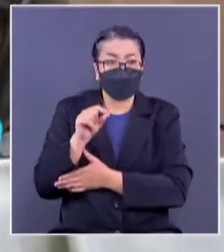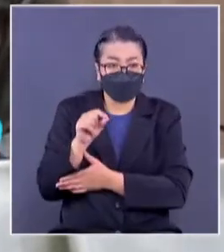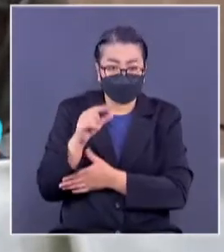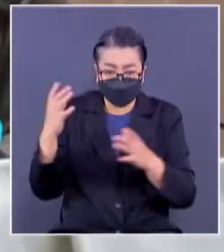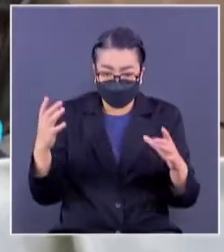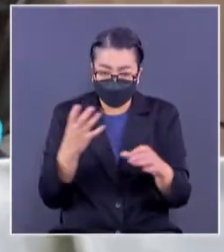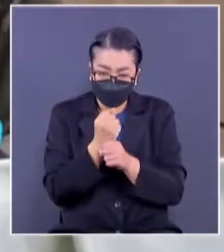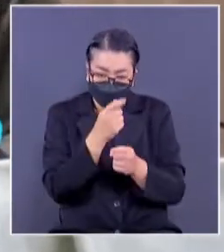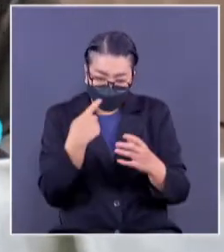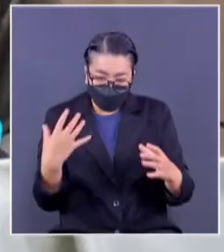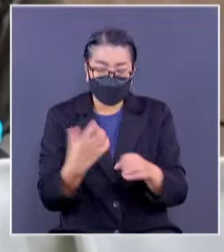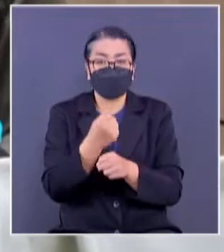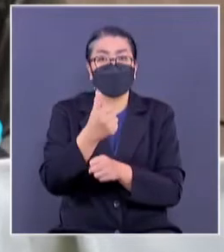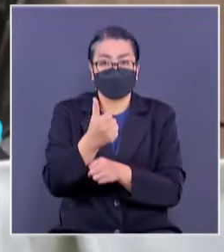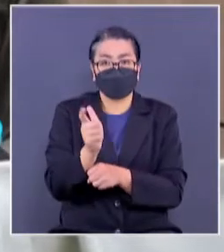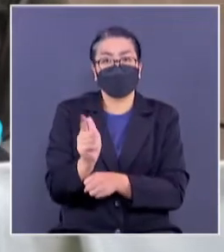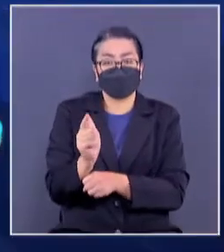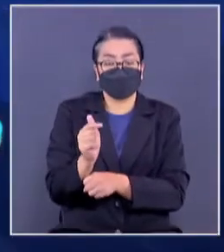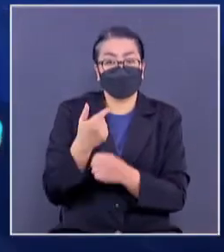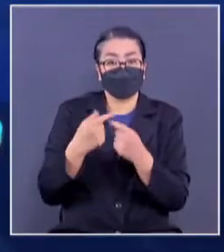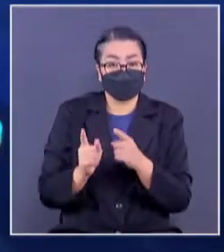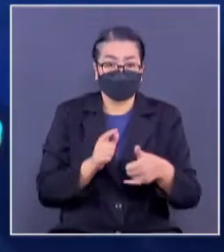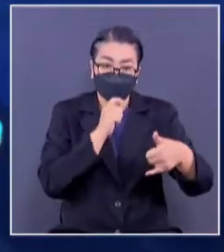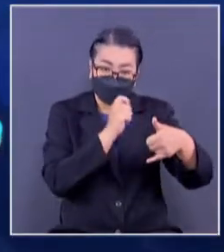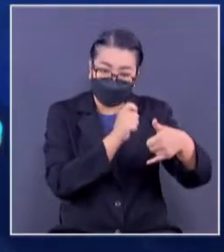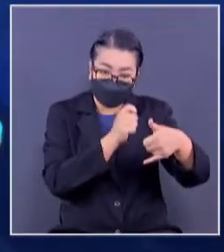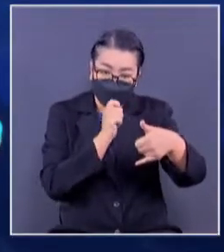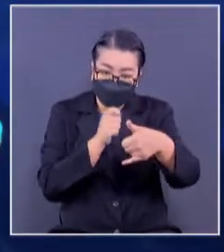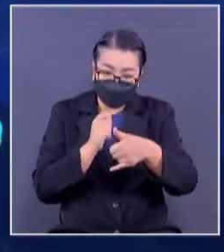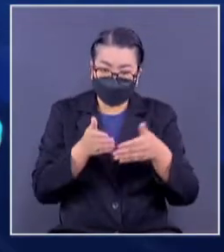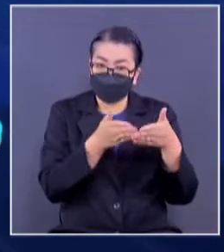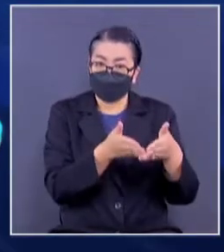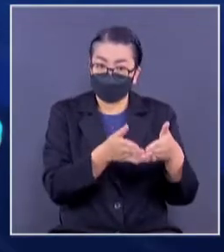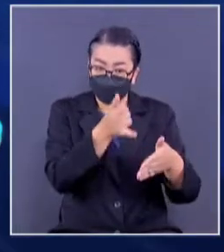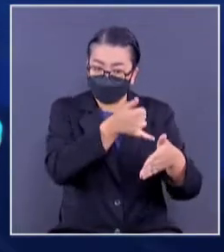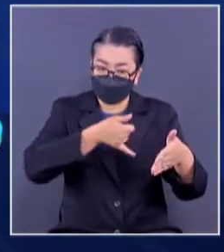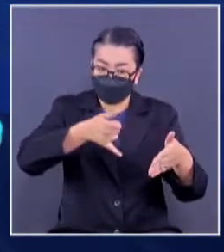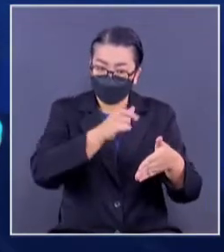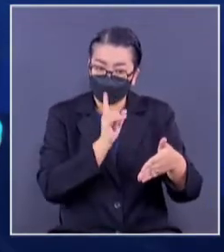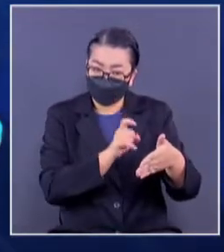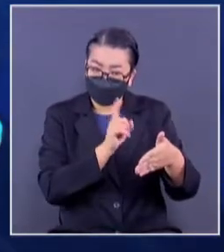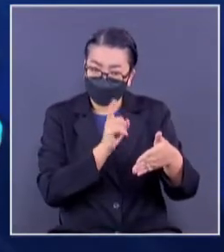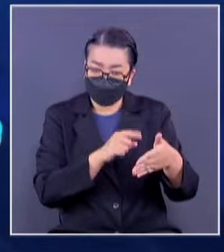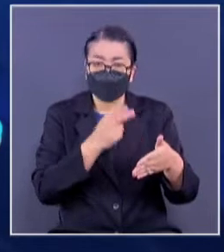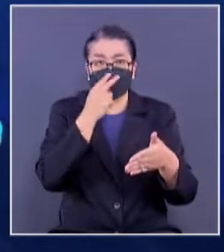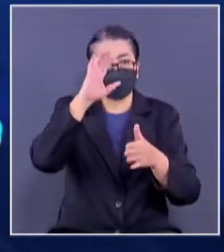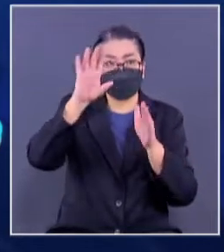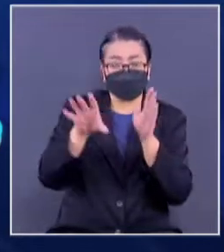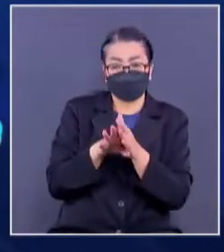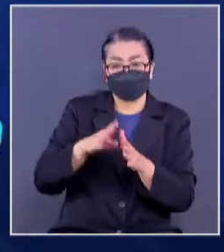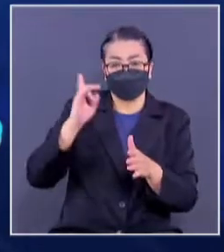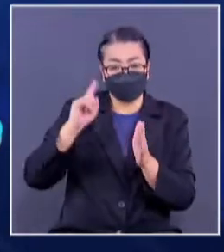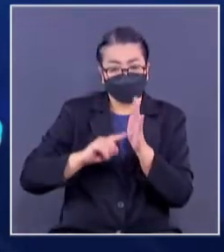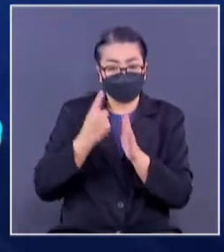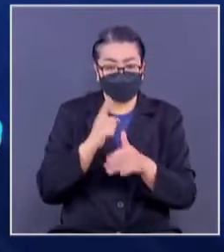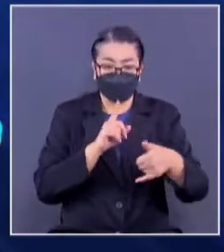น่าพอใจแต่จากคำให้การของบุคคลที่อยู่ในเรือหลายครั้งทำให้พอจะเห็นภาพขณะที่เกิดเหตุตั้งแต่คำ